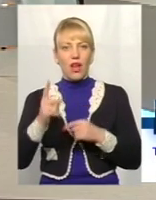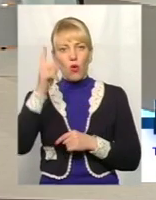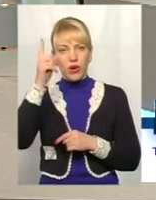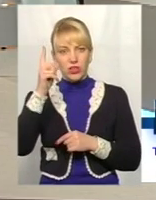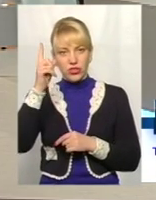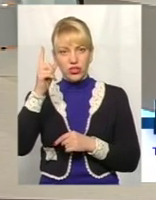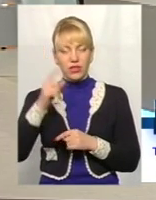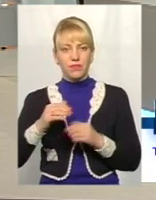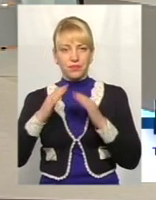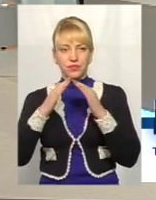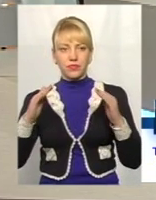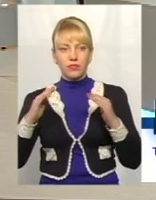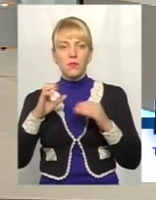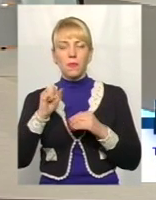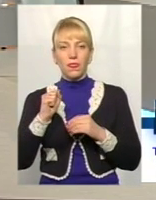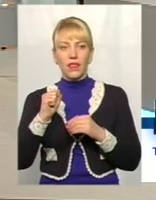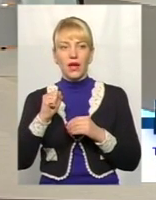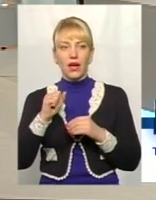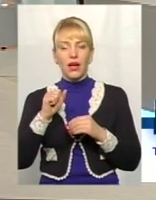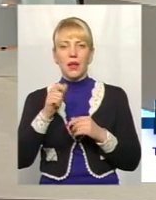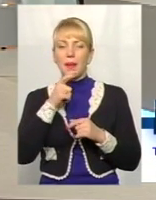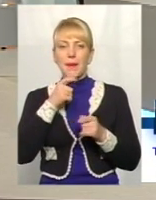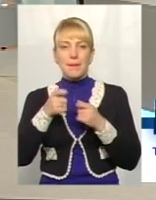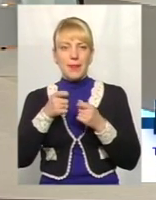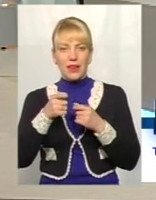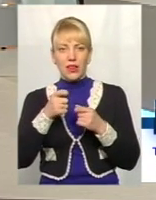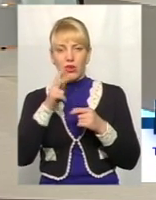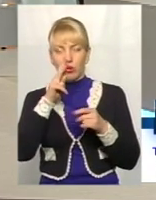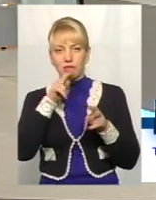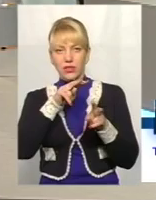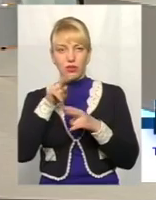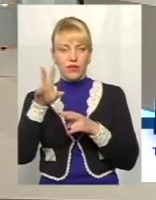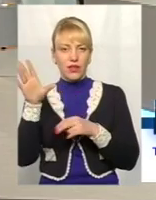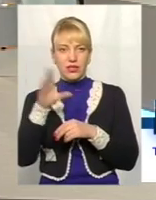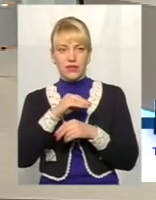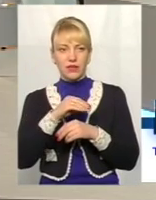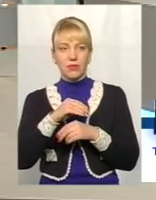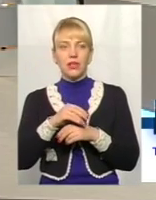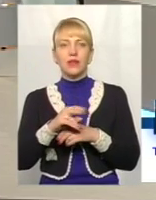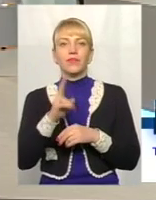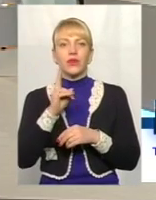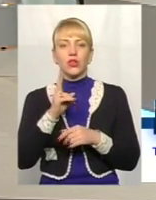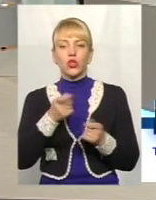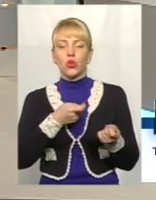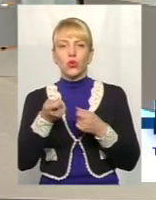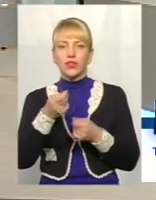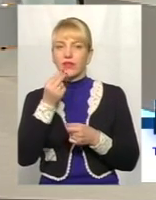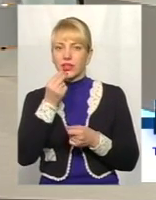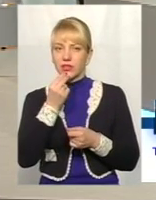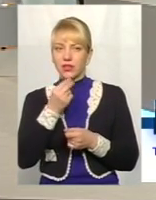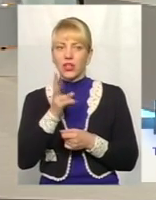горищі. А пильно слідкували за всіма. І хто носив їсти,